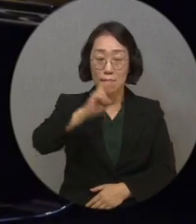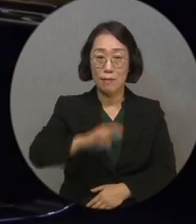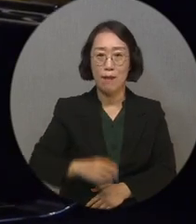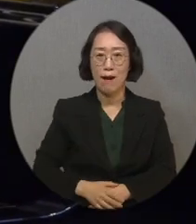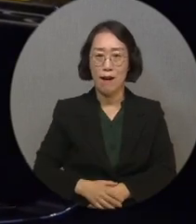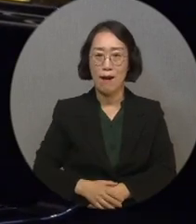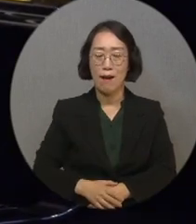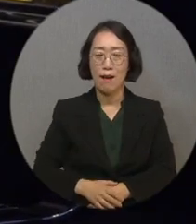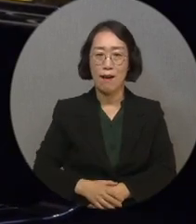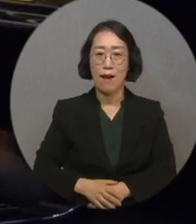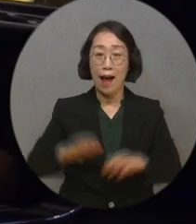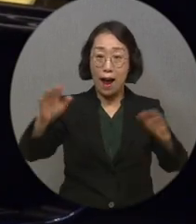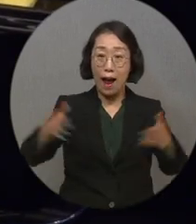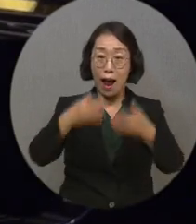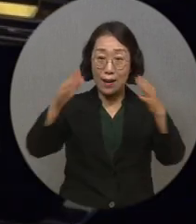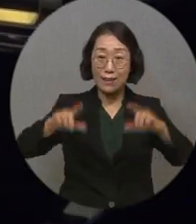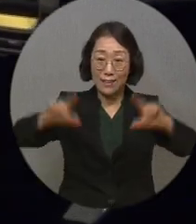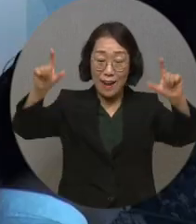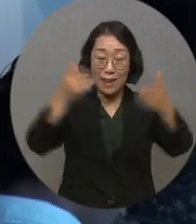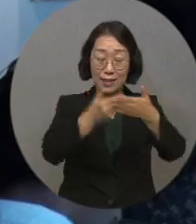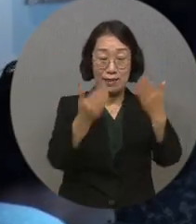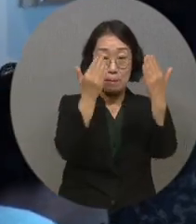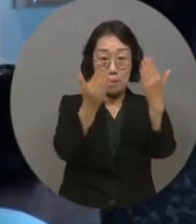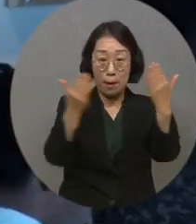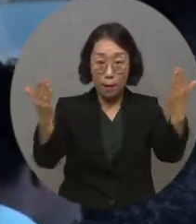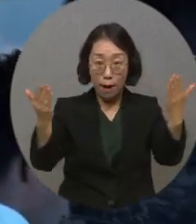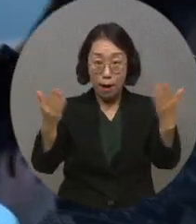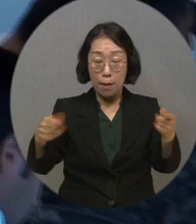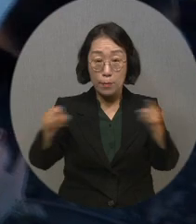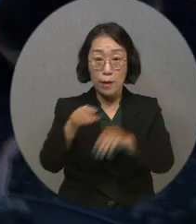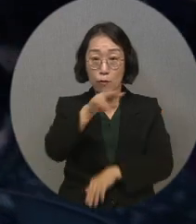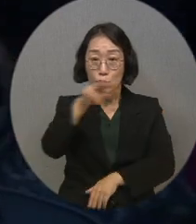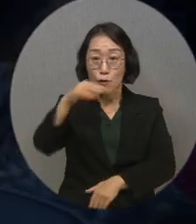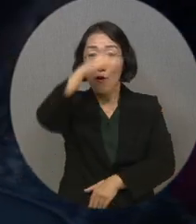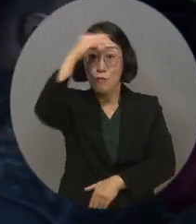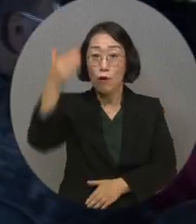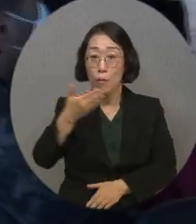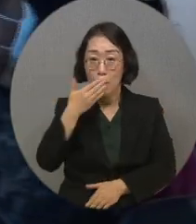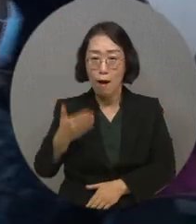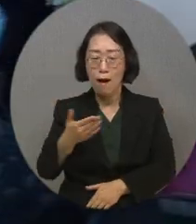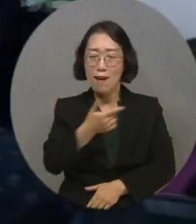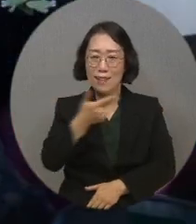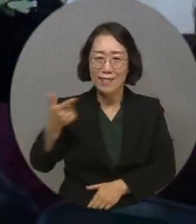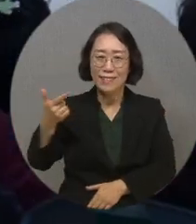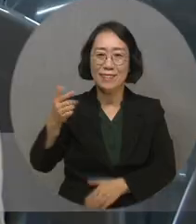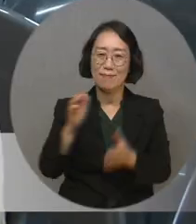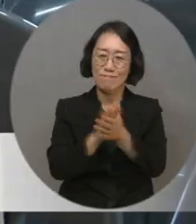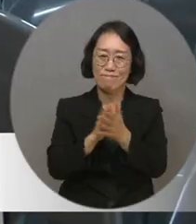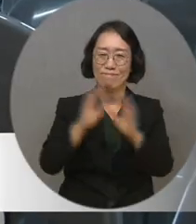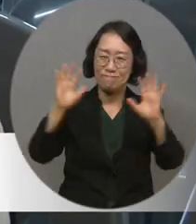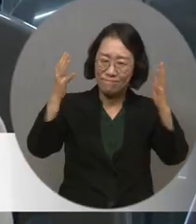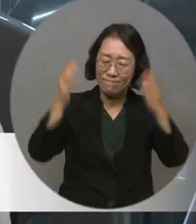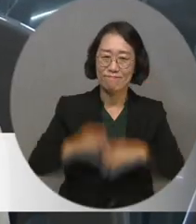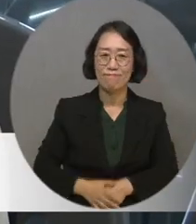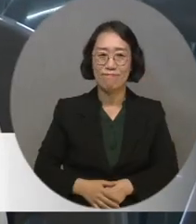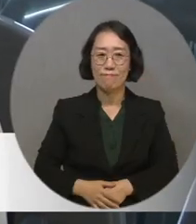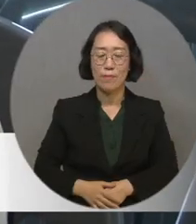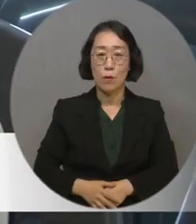가을날의 수채화와의 하모니는 관람객의 뜨거운 박수갈채를 받기에 충분했습니다. 오늘